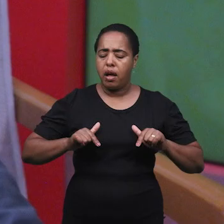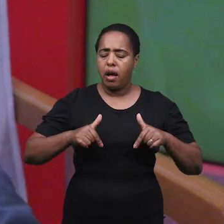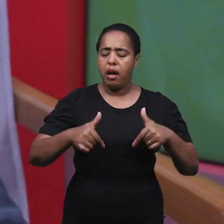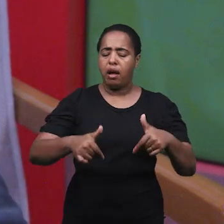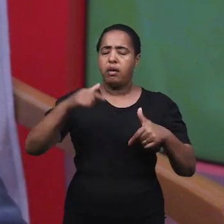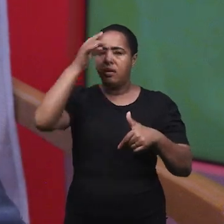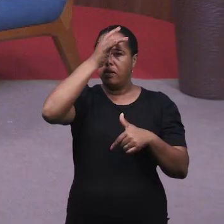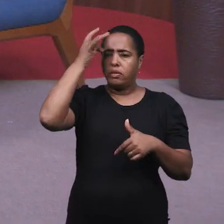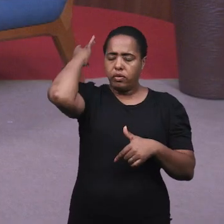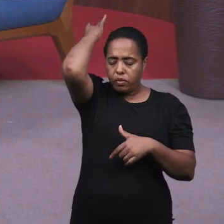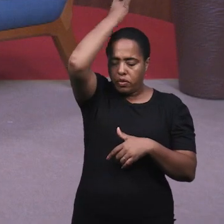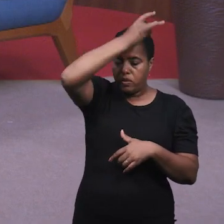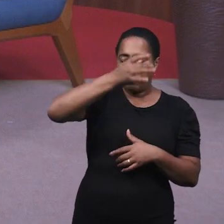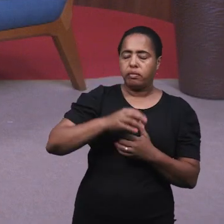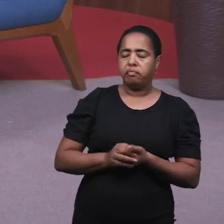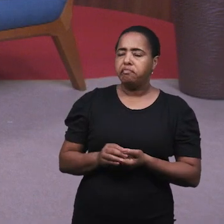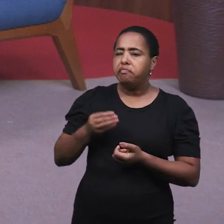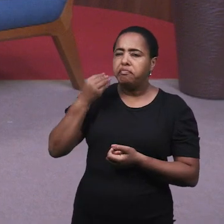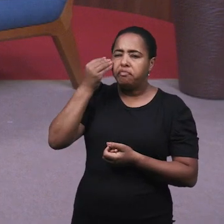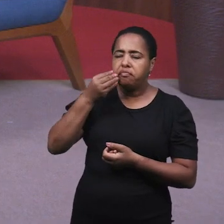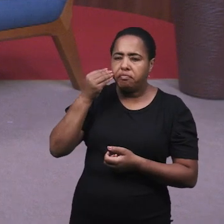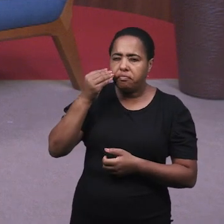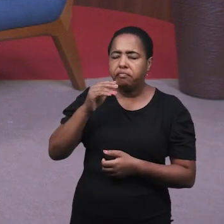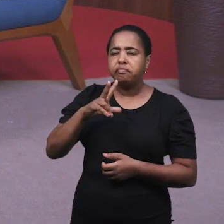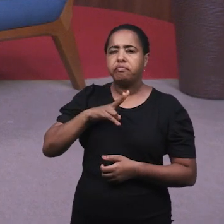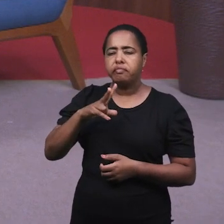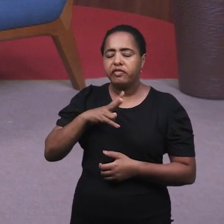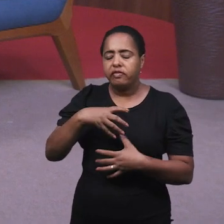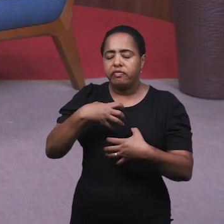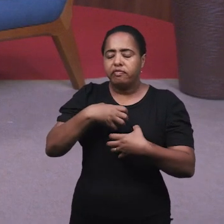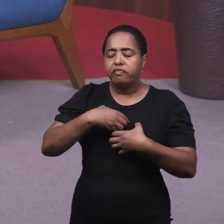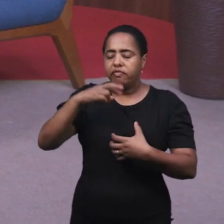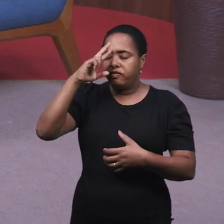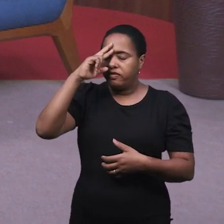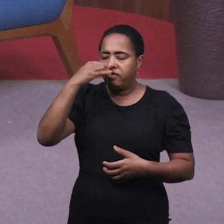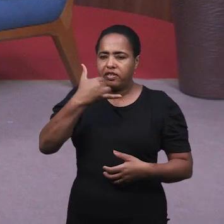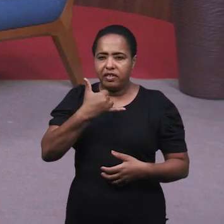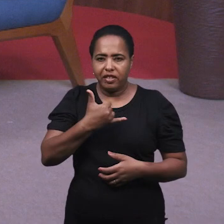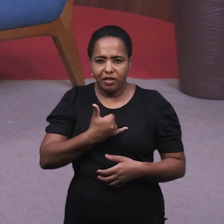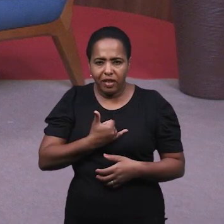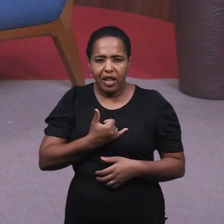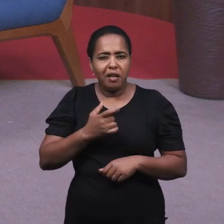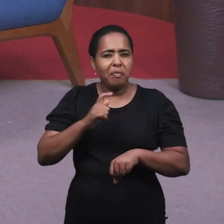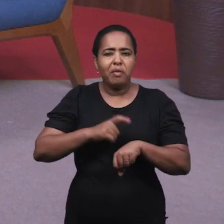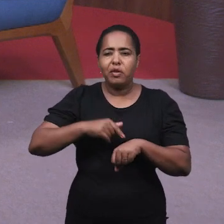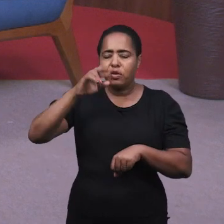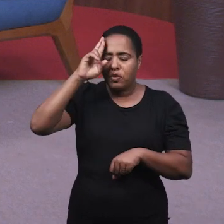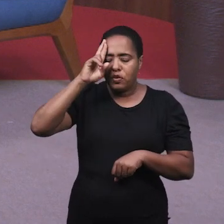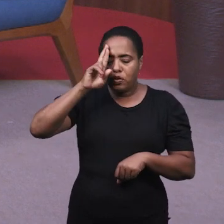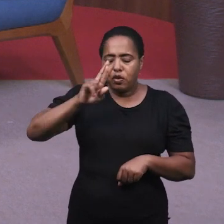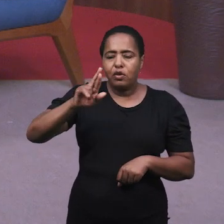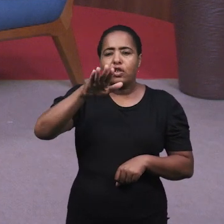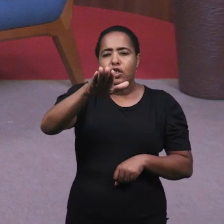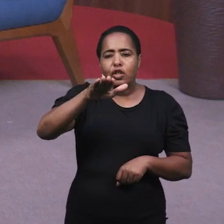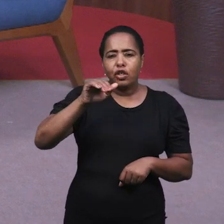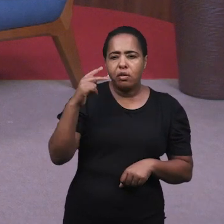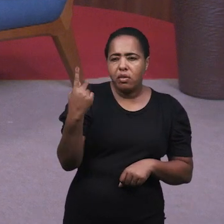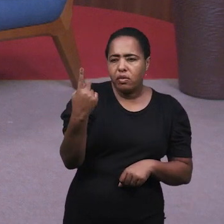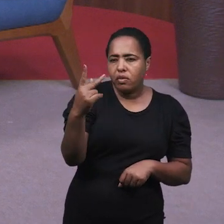personnelle d'entendre la voix du Seigneur, qui cite son nom, parce que le Seigneur connaît la vie de l'homme. Le Seigneur connaît chacun de